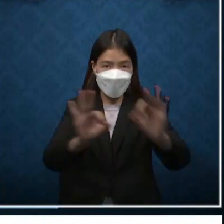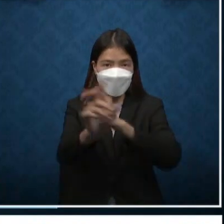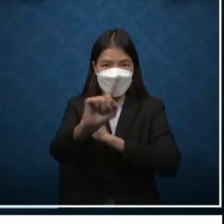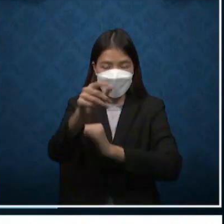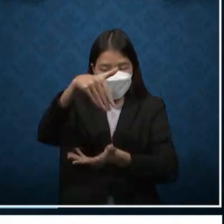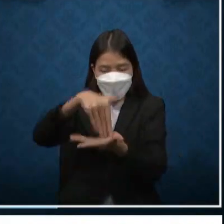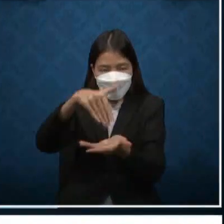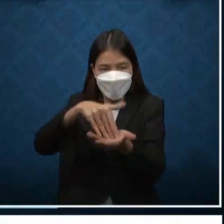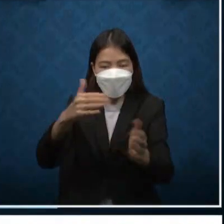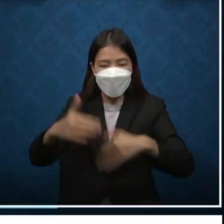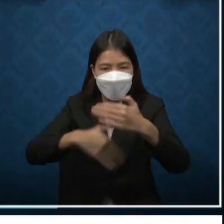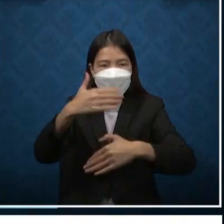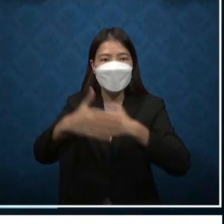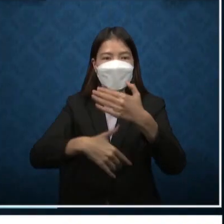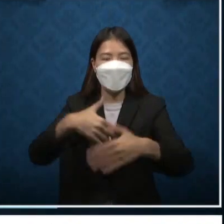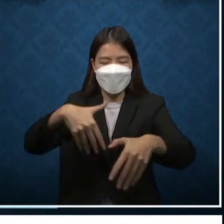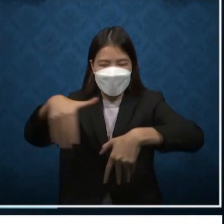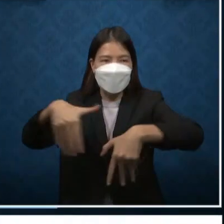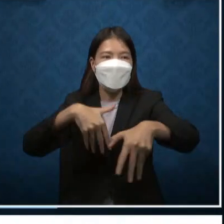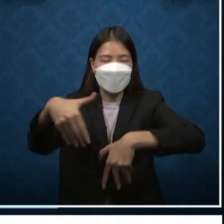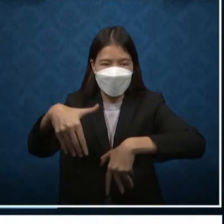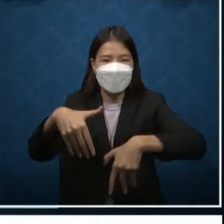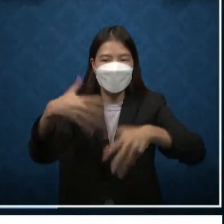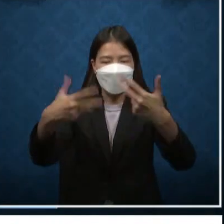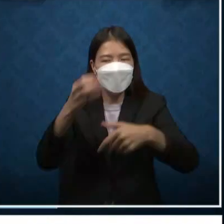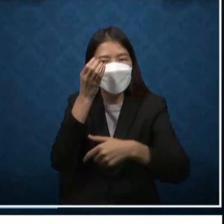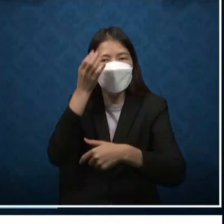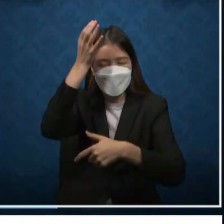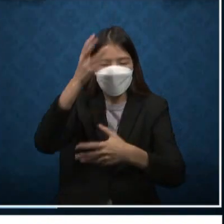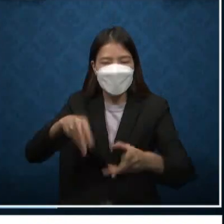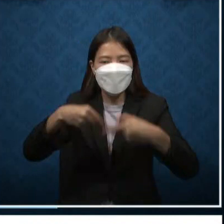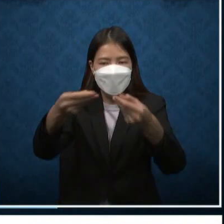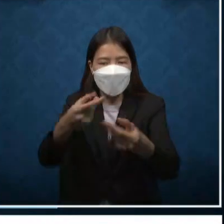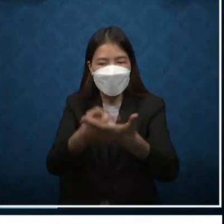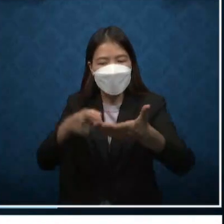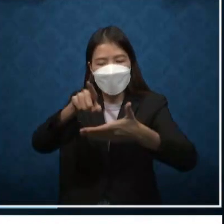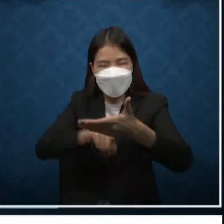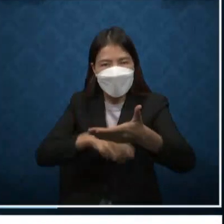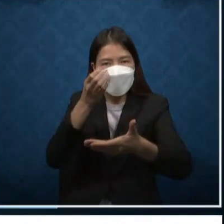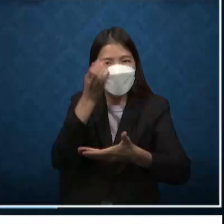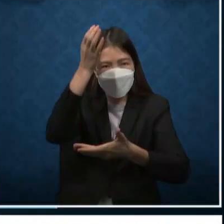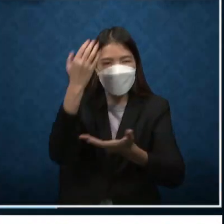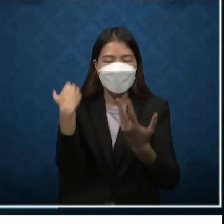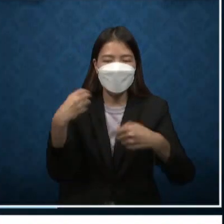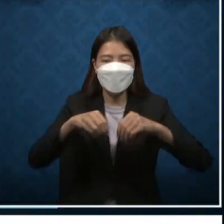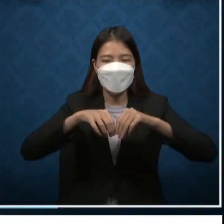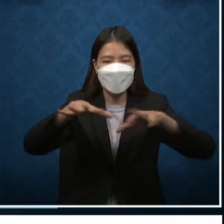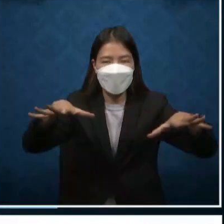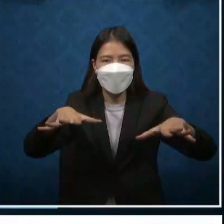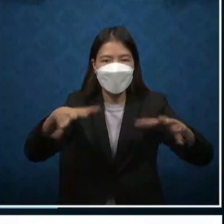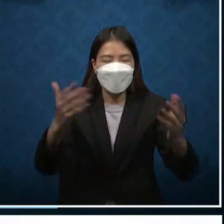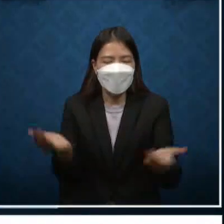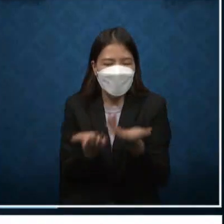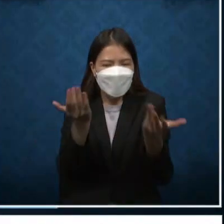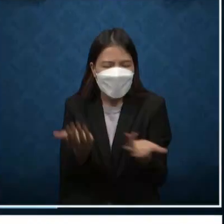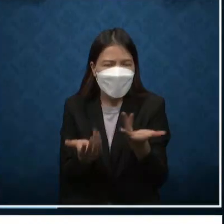เป็ศูยการพัฒนาประชาธิปะไตให้ความรปชาธปะไและgardenเลอกตั้งขยายเกื้ขายบรมืองส่งเสริมหมู่